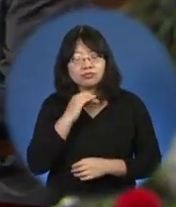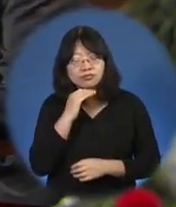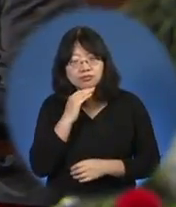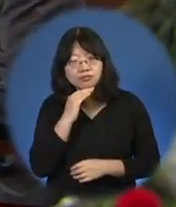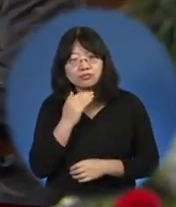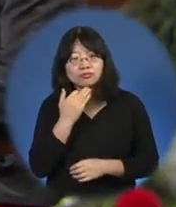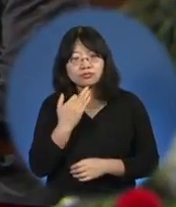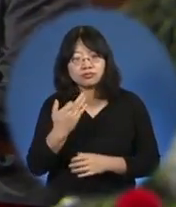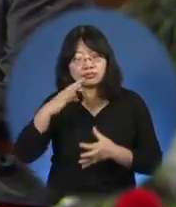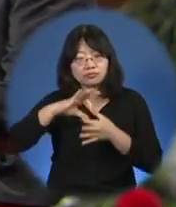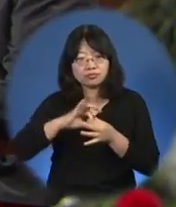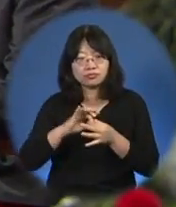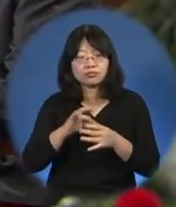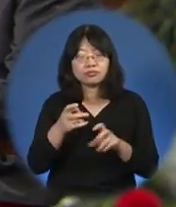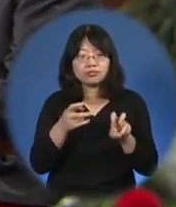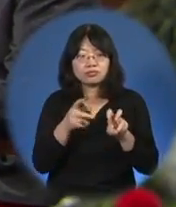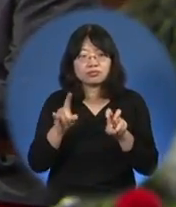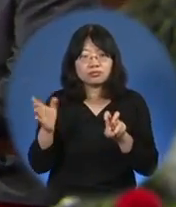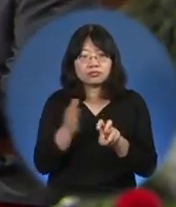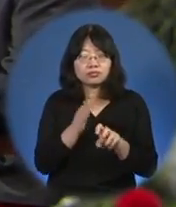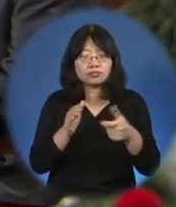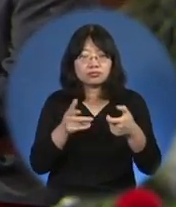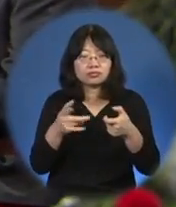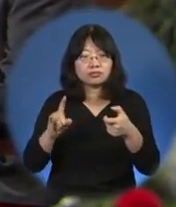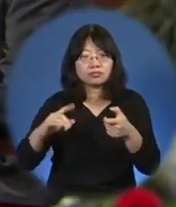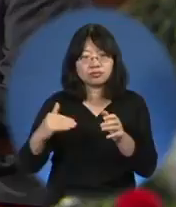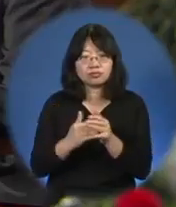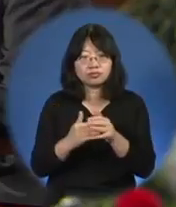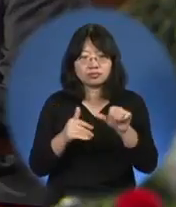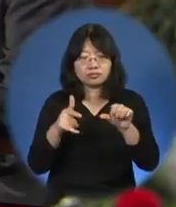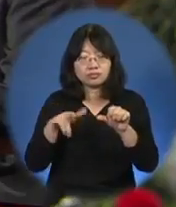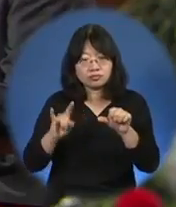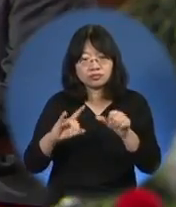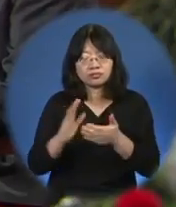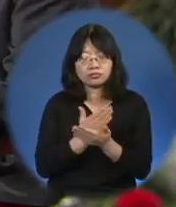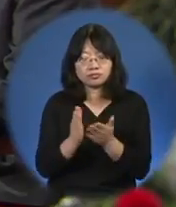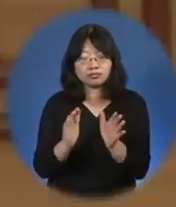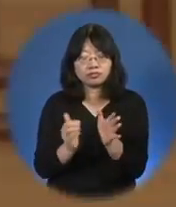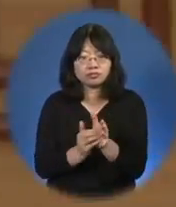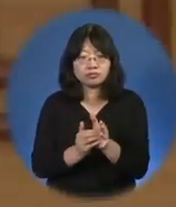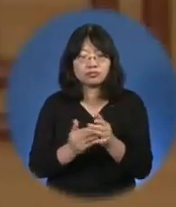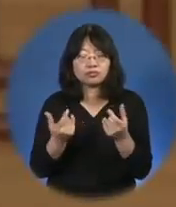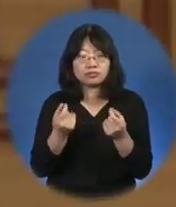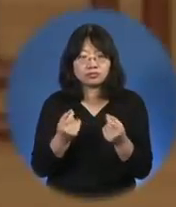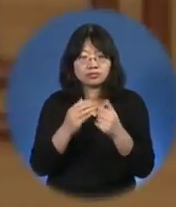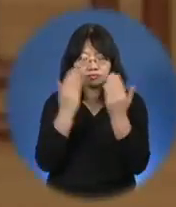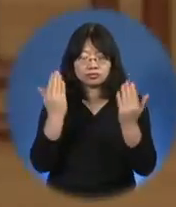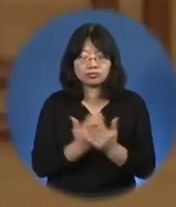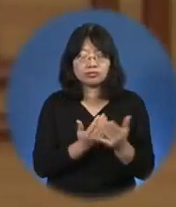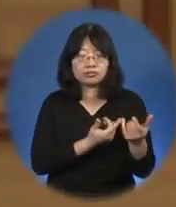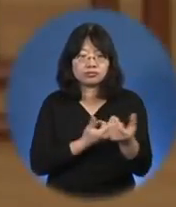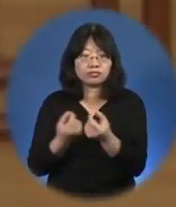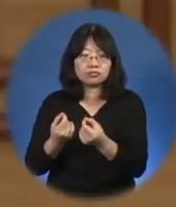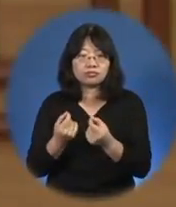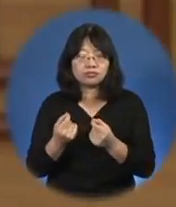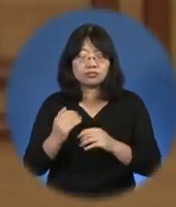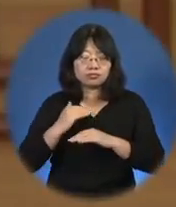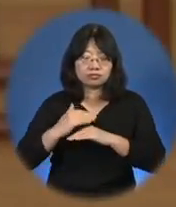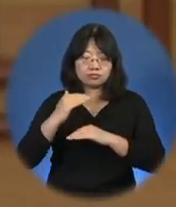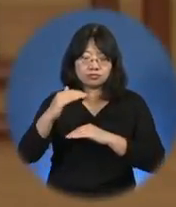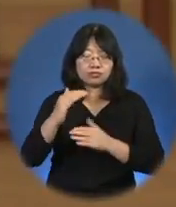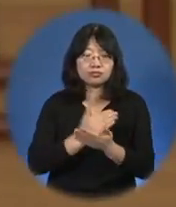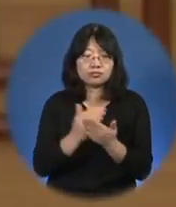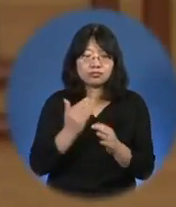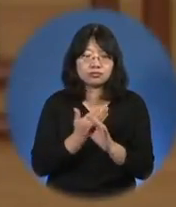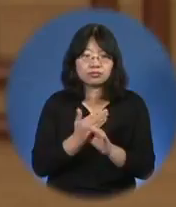연령을 19세 포함해서 20대부터 60대까지 다섯 계층으로 구분을 했습니다. 네네. 그래서 이걸 전부 층으로